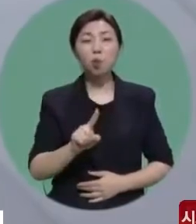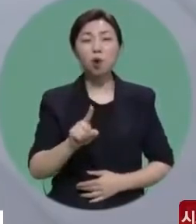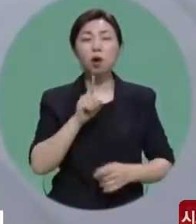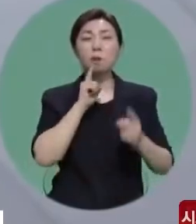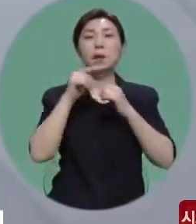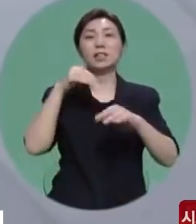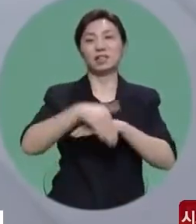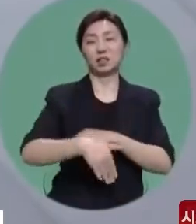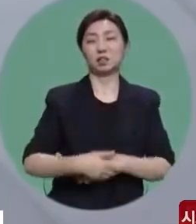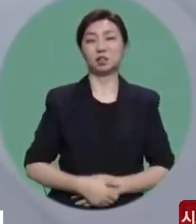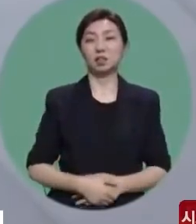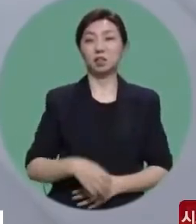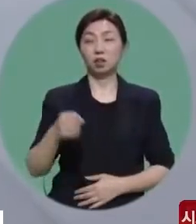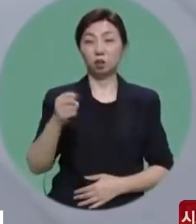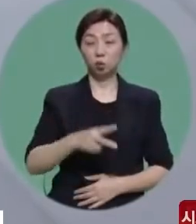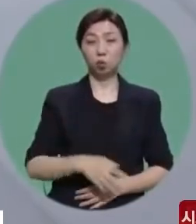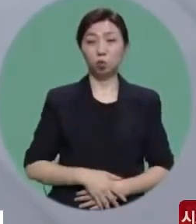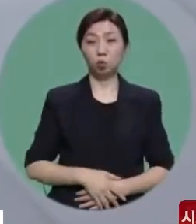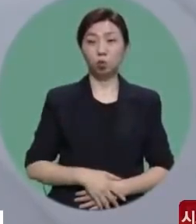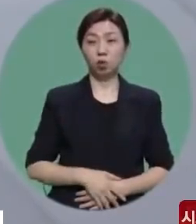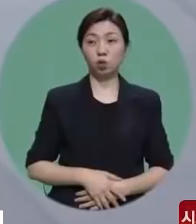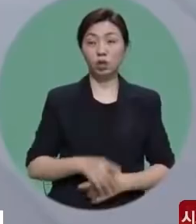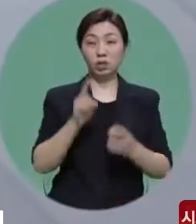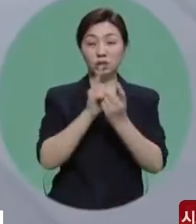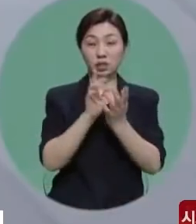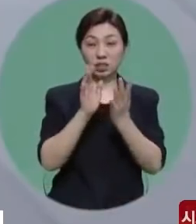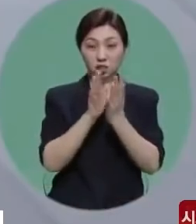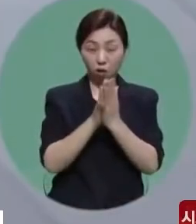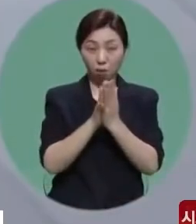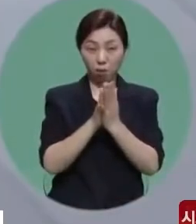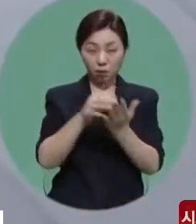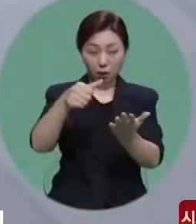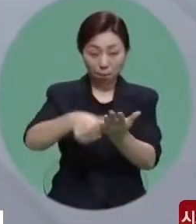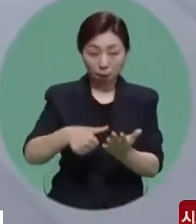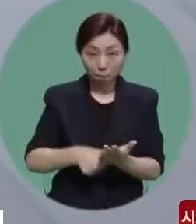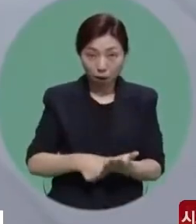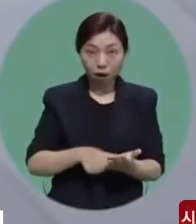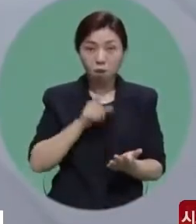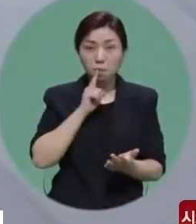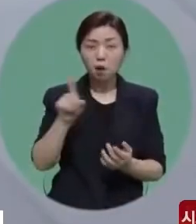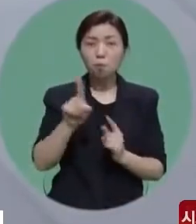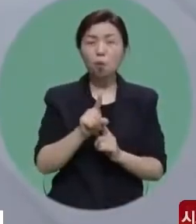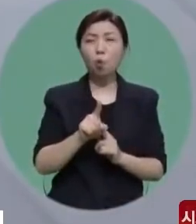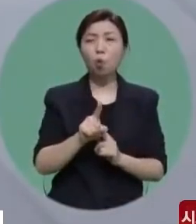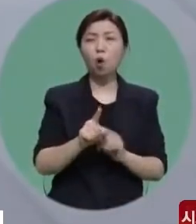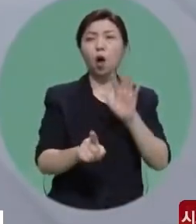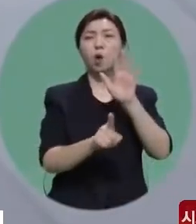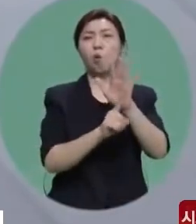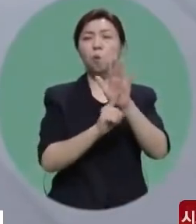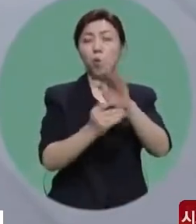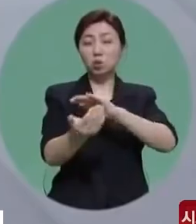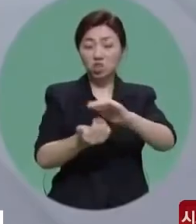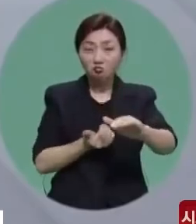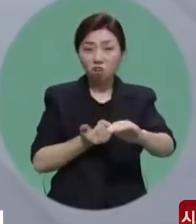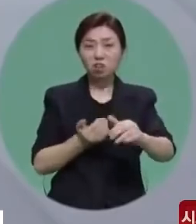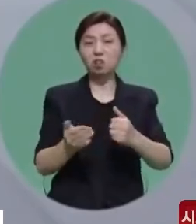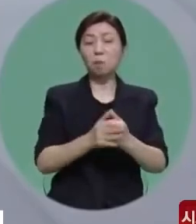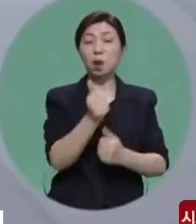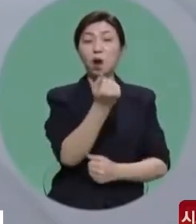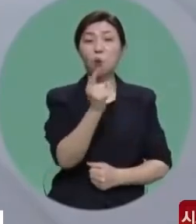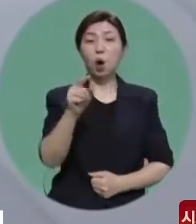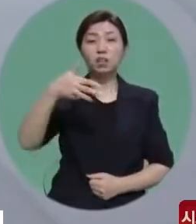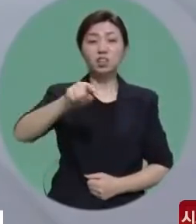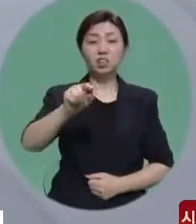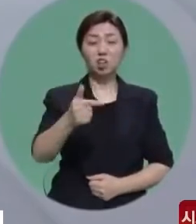말씀드리겠습니다 대명 결장을 공모 지침서 한데 공무 도 되지 않았는데 어떻게 하천 되고 나옵니까 대낮인데도 있지도 않았어요